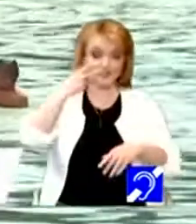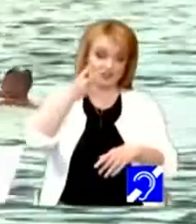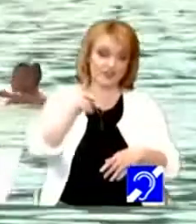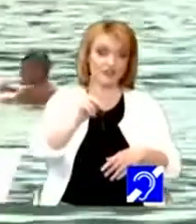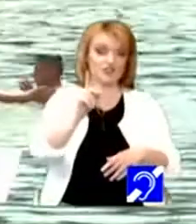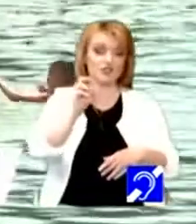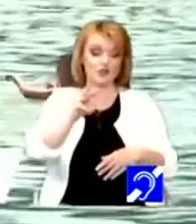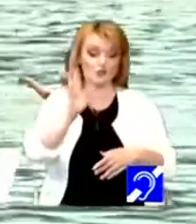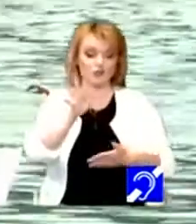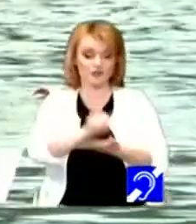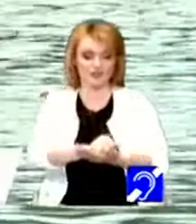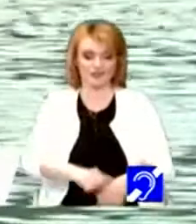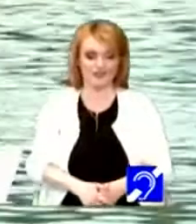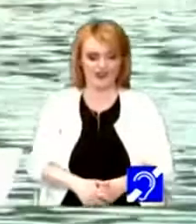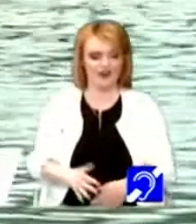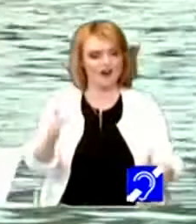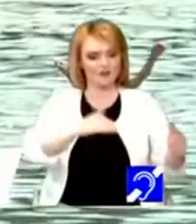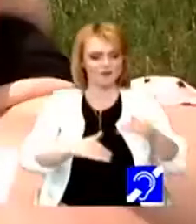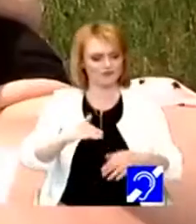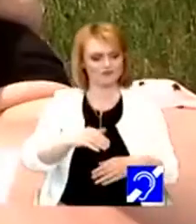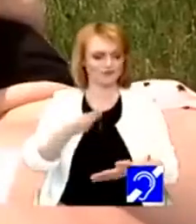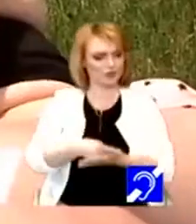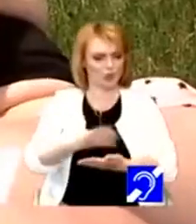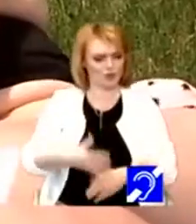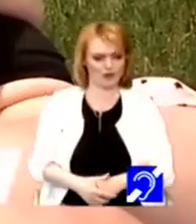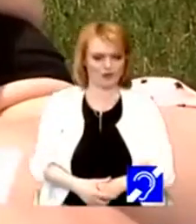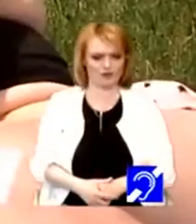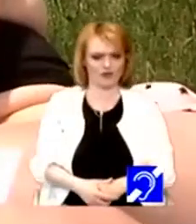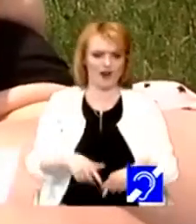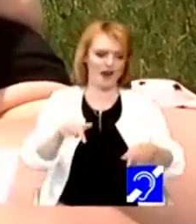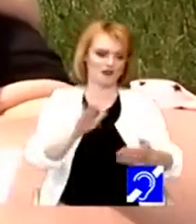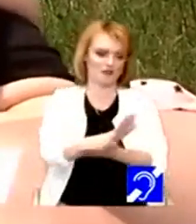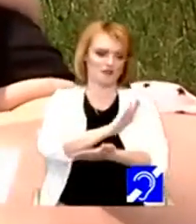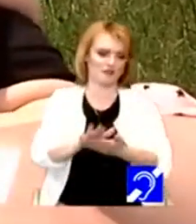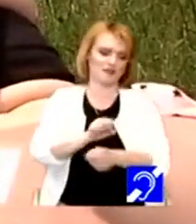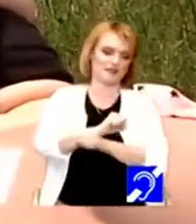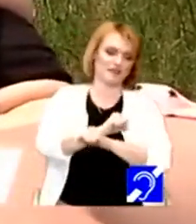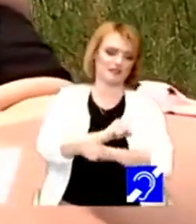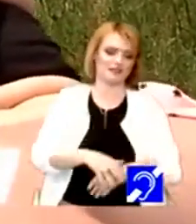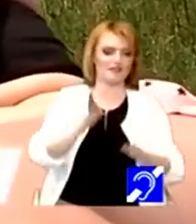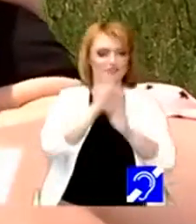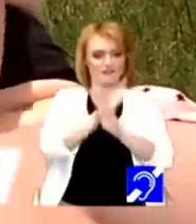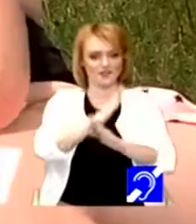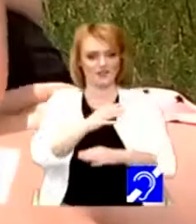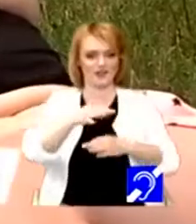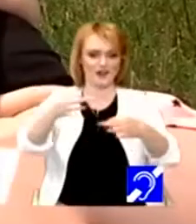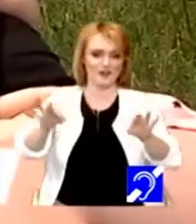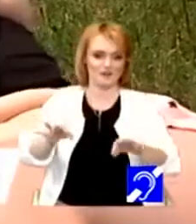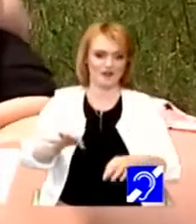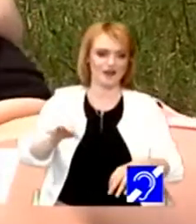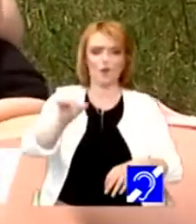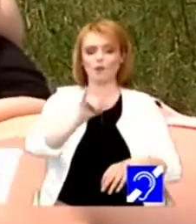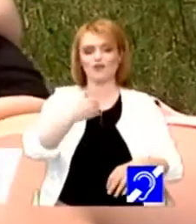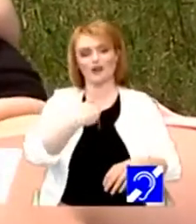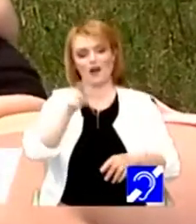La piscină cam e costisitor, ziua de azi, dar aici, mă rog, aer curat, e liber, unii vrei